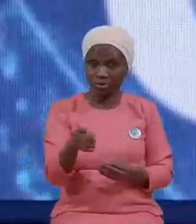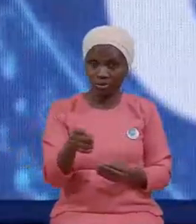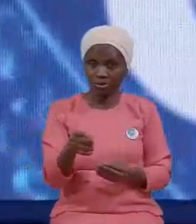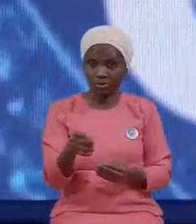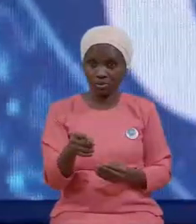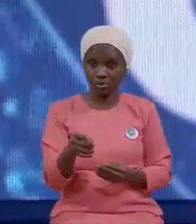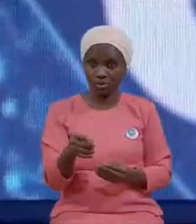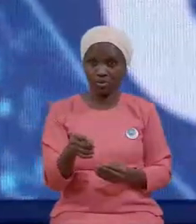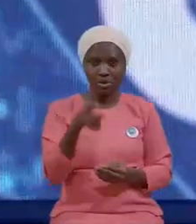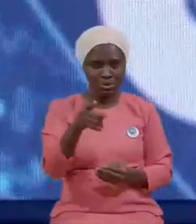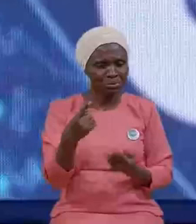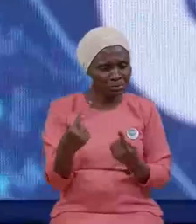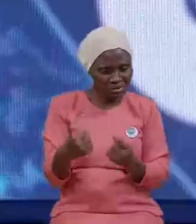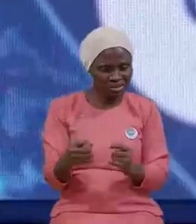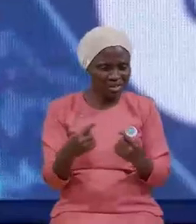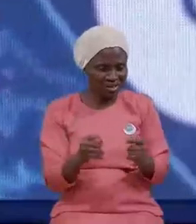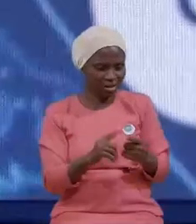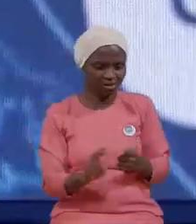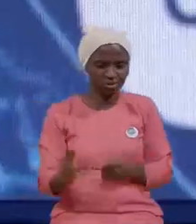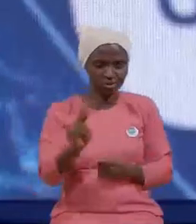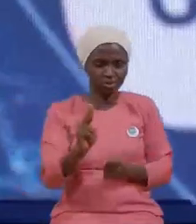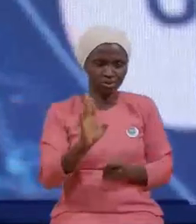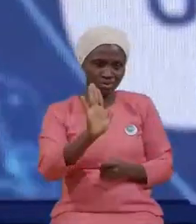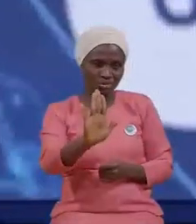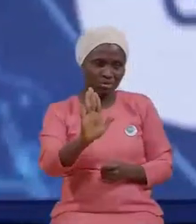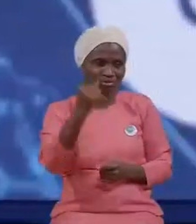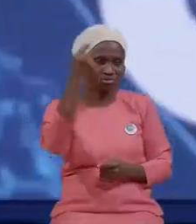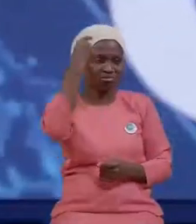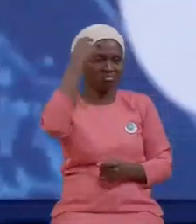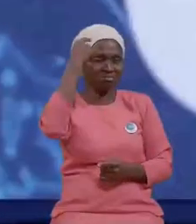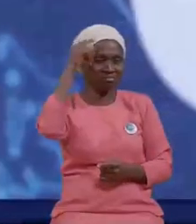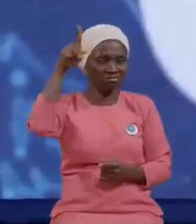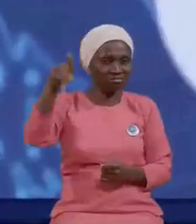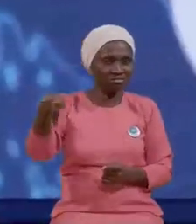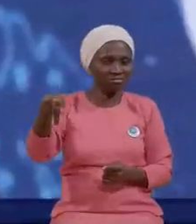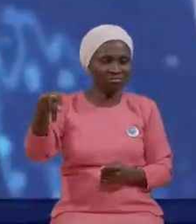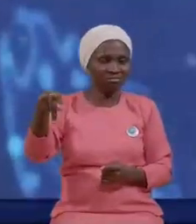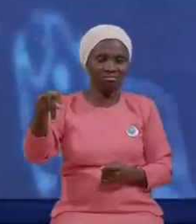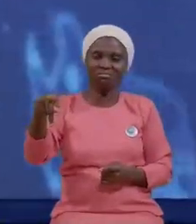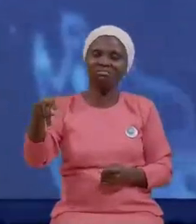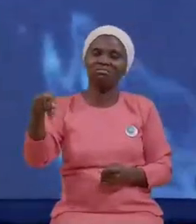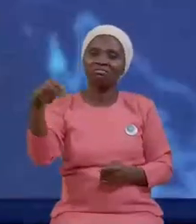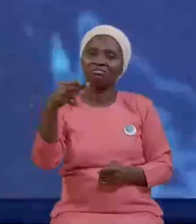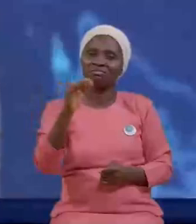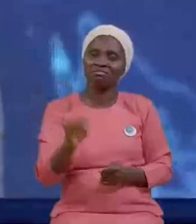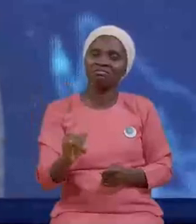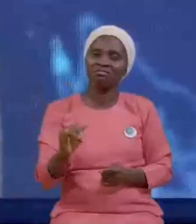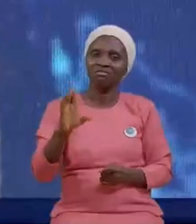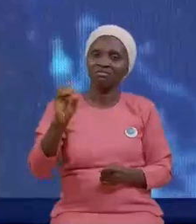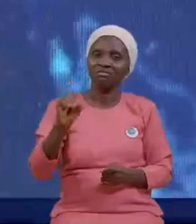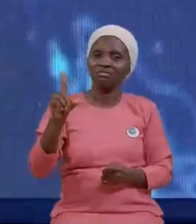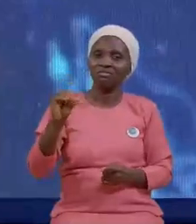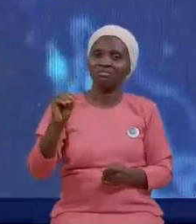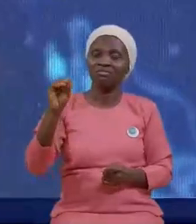vous essayez d'utiliser la psychologie, mais la psychologie ne marche pas avec Dieu, elle marche seulement avec